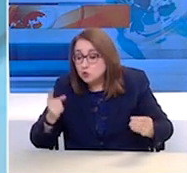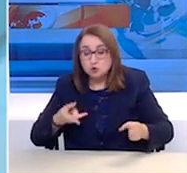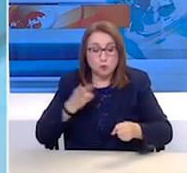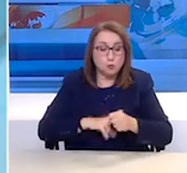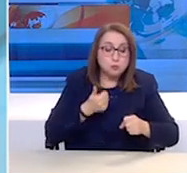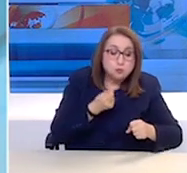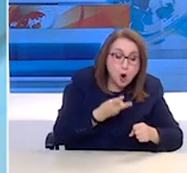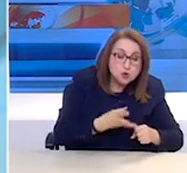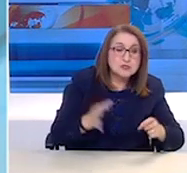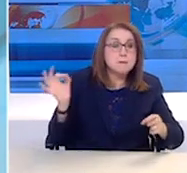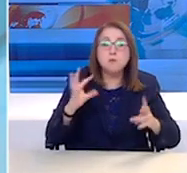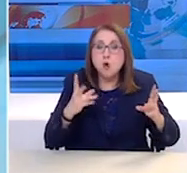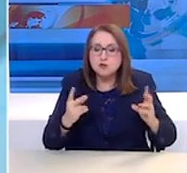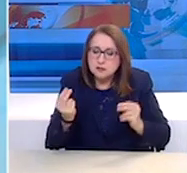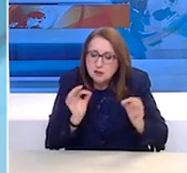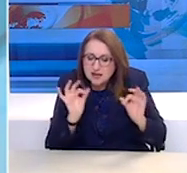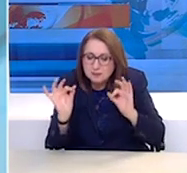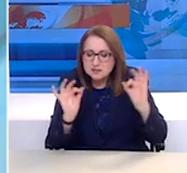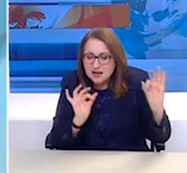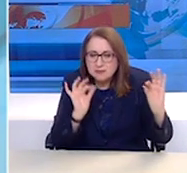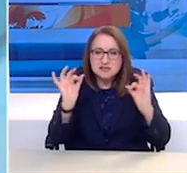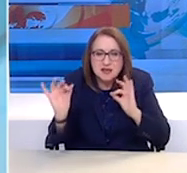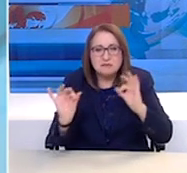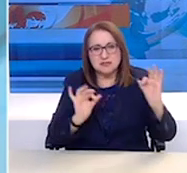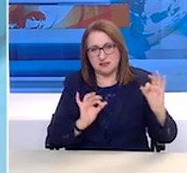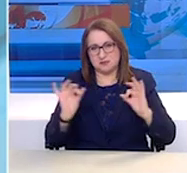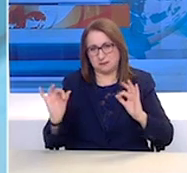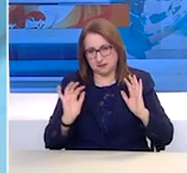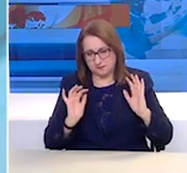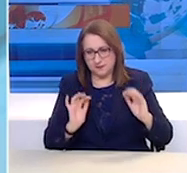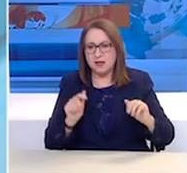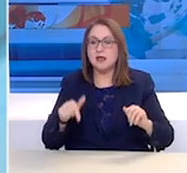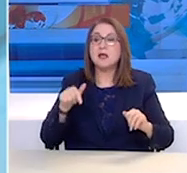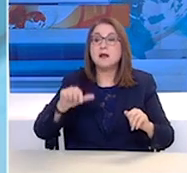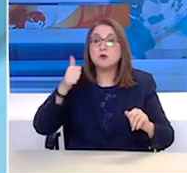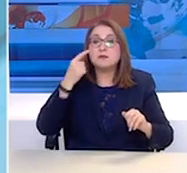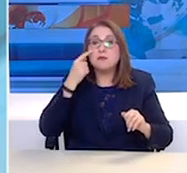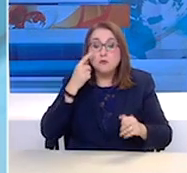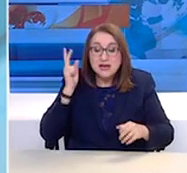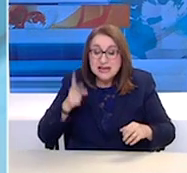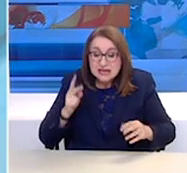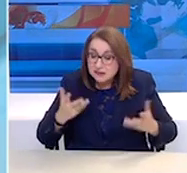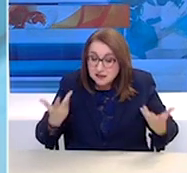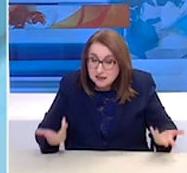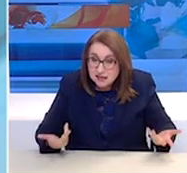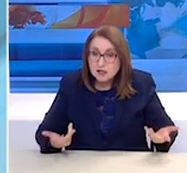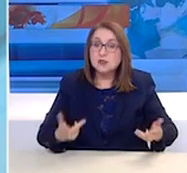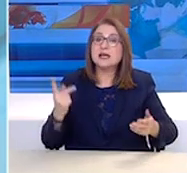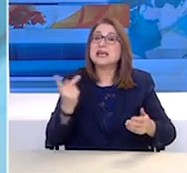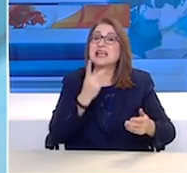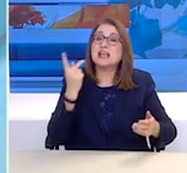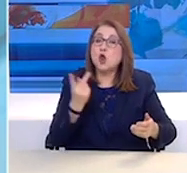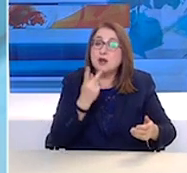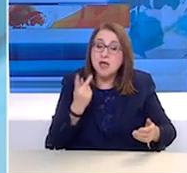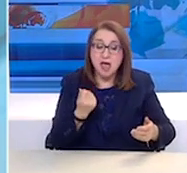στιγμή, αλλά και η παρακολούθηση των αποτελεσμάτων της άρσης των μέτρων, η αξιολόγηση των κινδύνων, τα κοινωνικο-οικονομικά ωφέλη